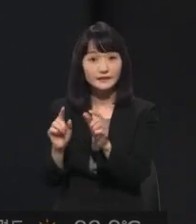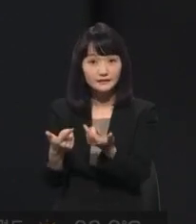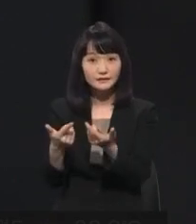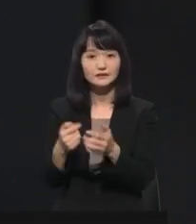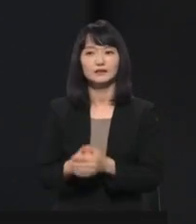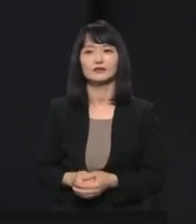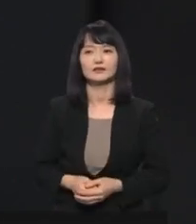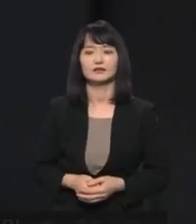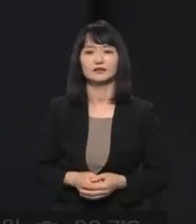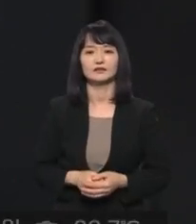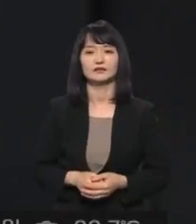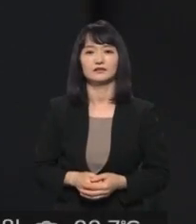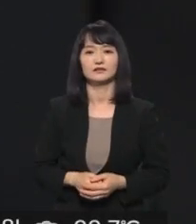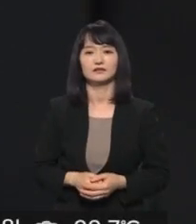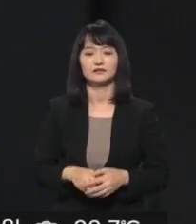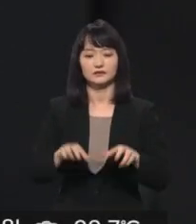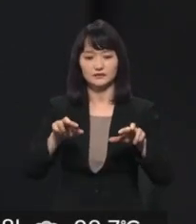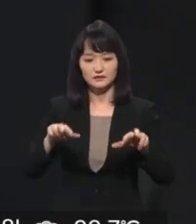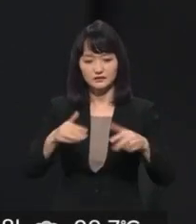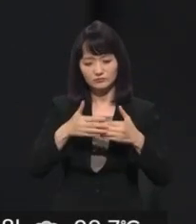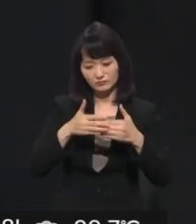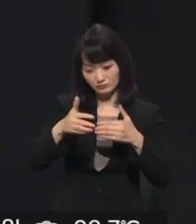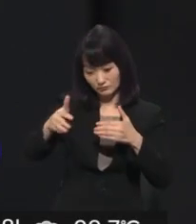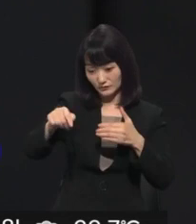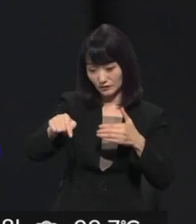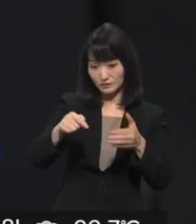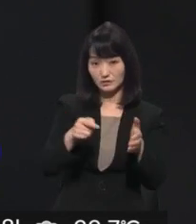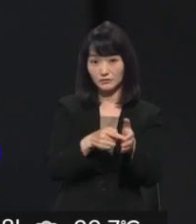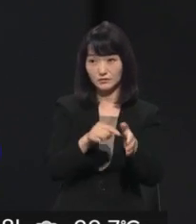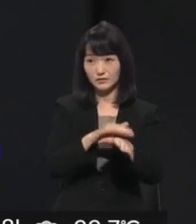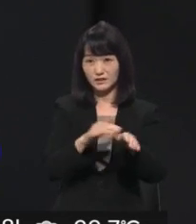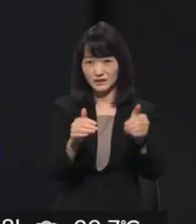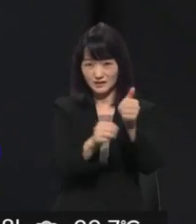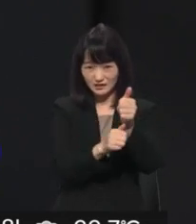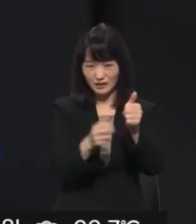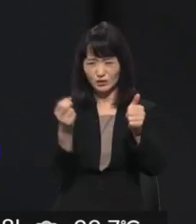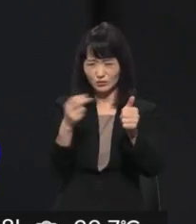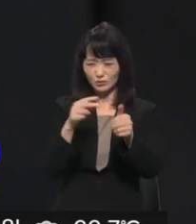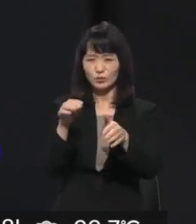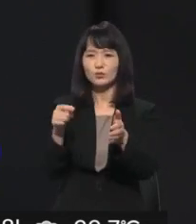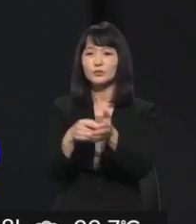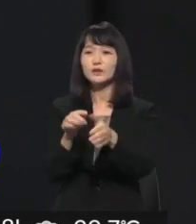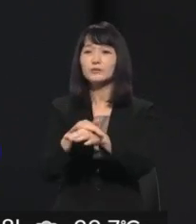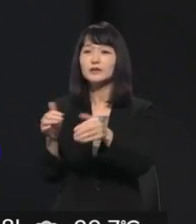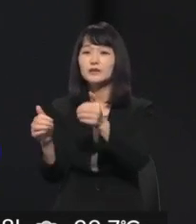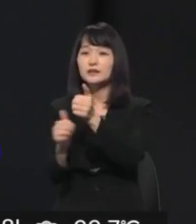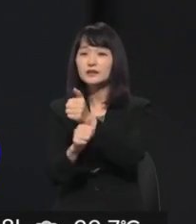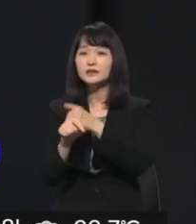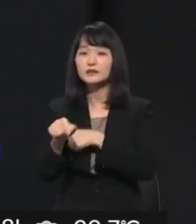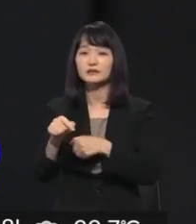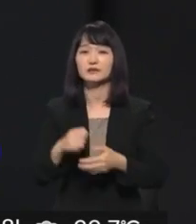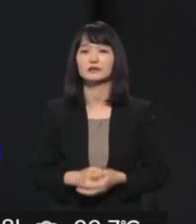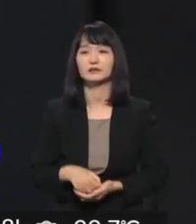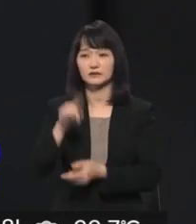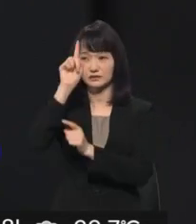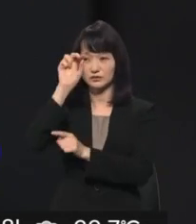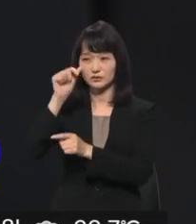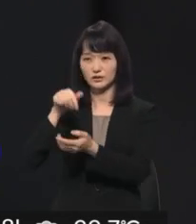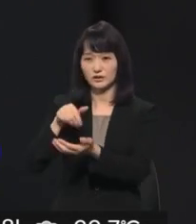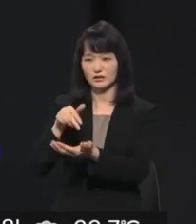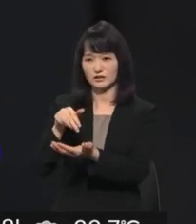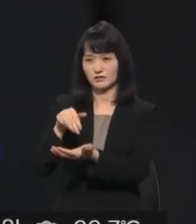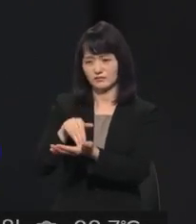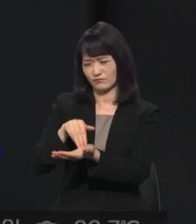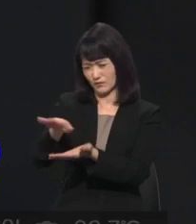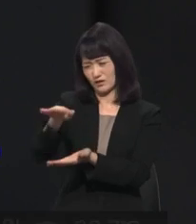모든 사람이 지금 이 일련의 과정이 기회에 비비드 의 bb 배를 만든 유일한 유도 이준석 대표를 축출하고 위험을 다